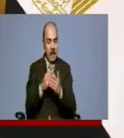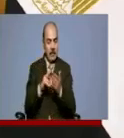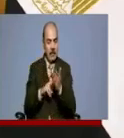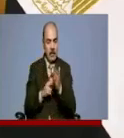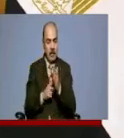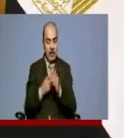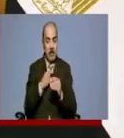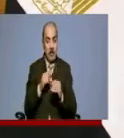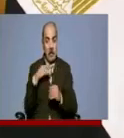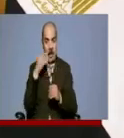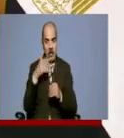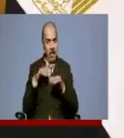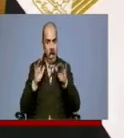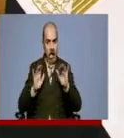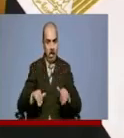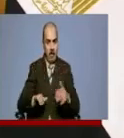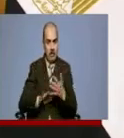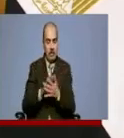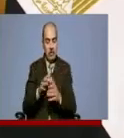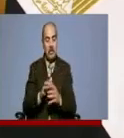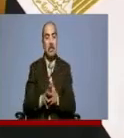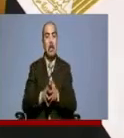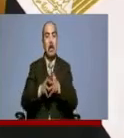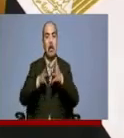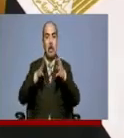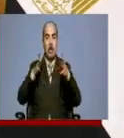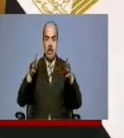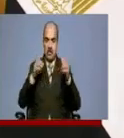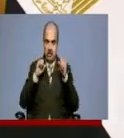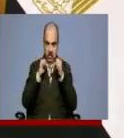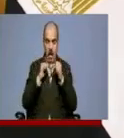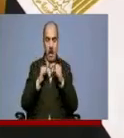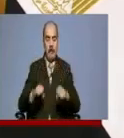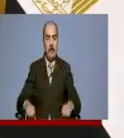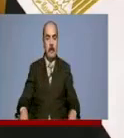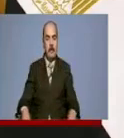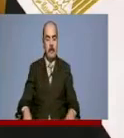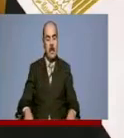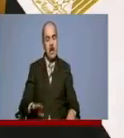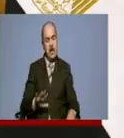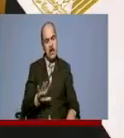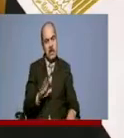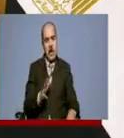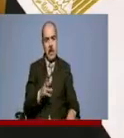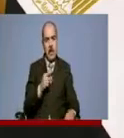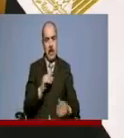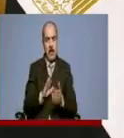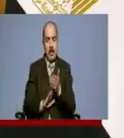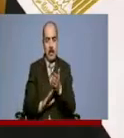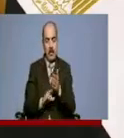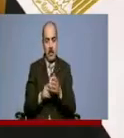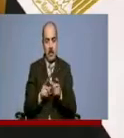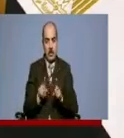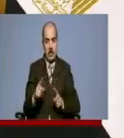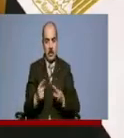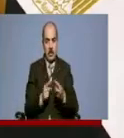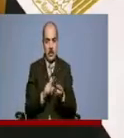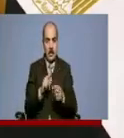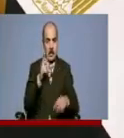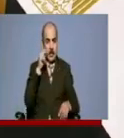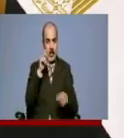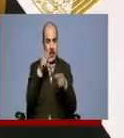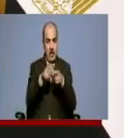بتتم عشان توصل ان ففلسطين يتخلل عن قضيته طب احنا مصر فيها 9 مليون لاجئ سودانيين